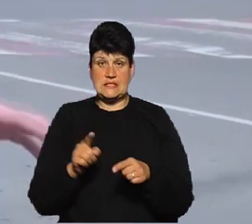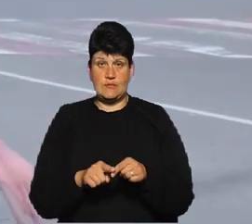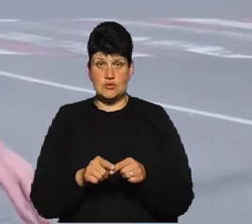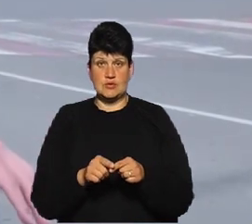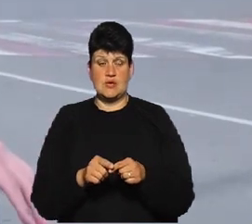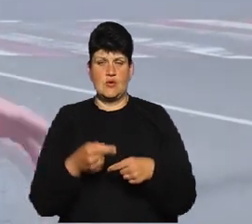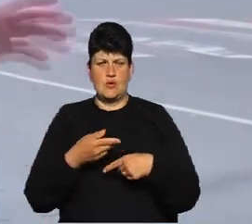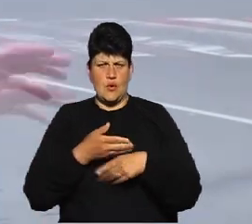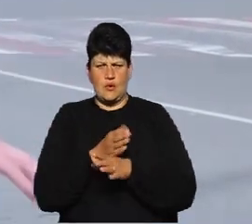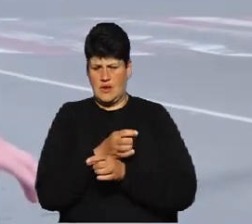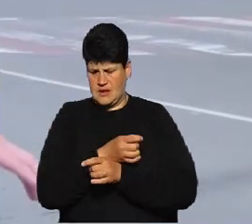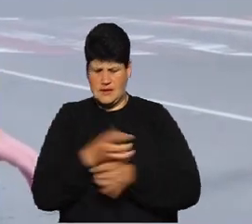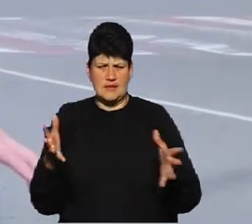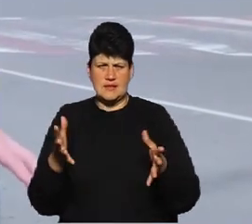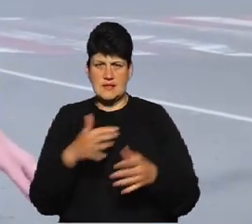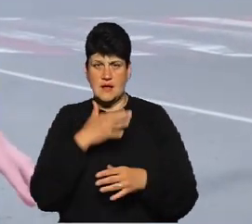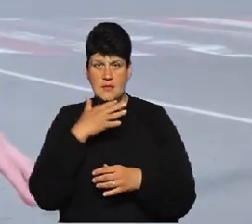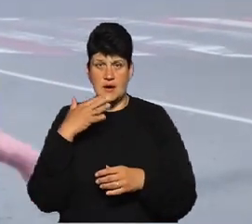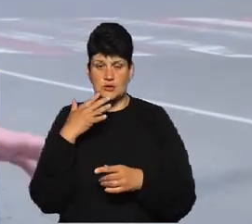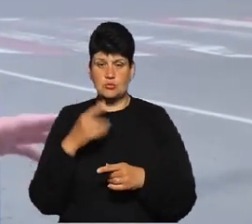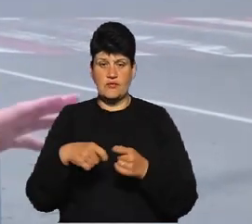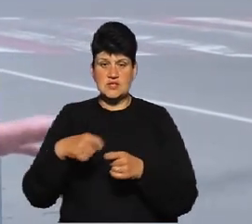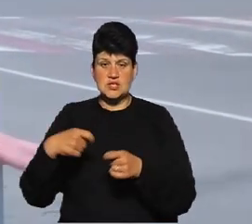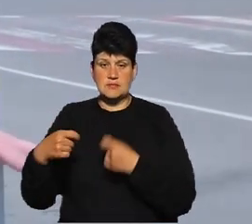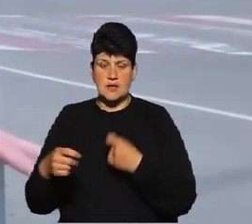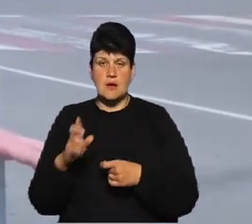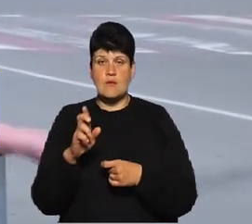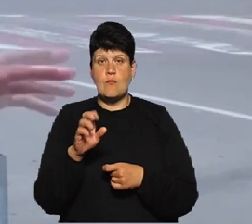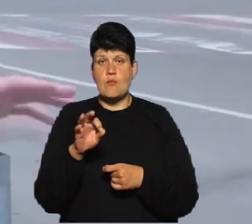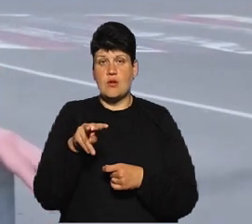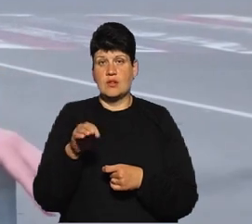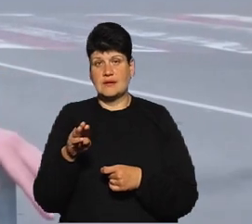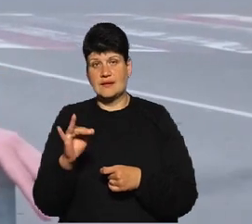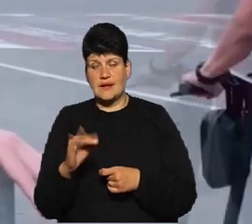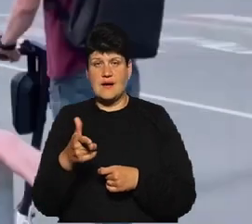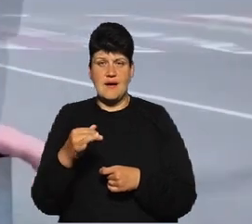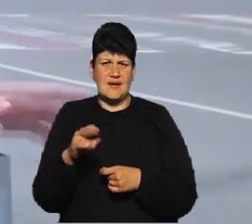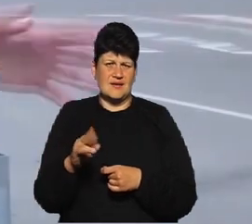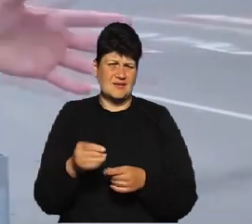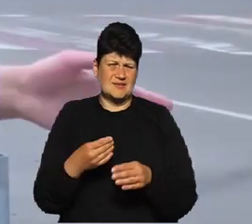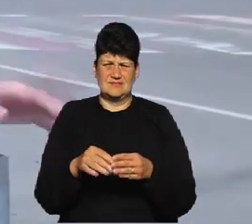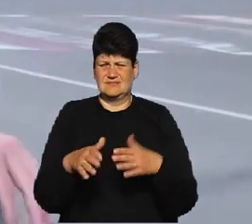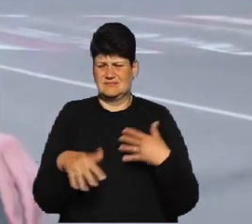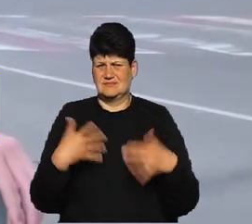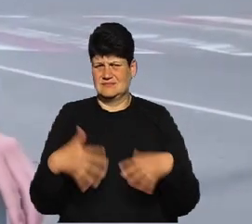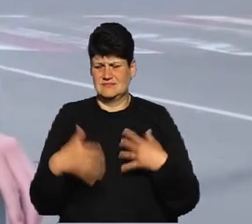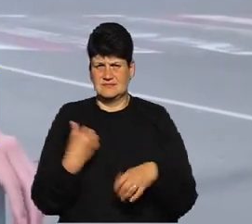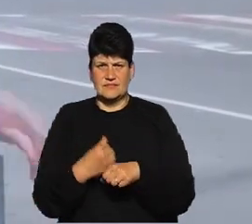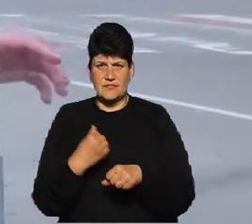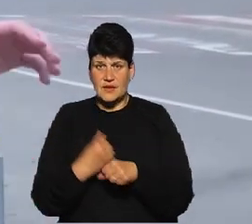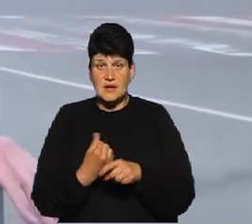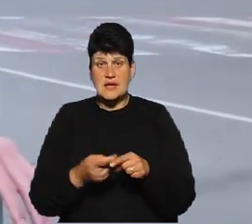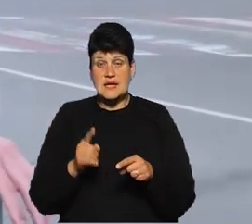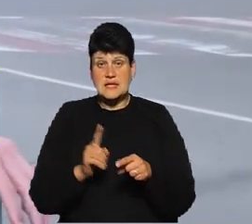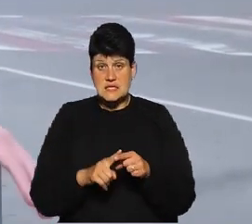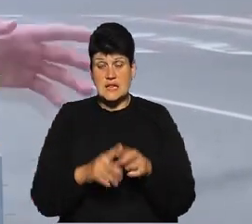уламків, тому що він скріплений лише болтами і гайками або дуже слабкими швами зварювання. І цей паркан ризикує перетворитися у